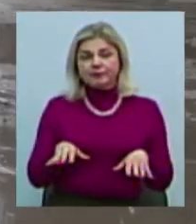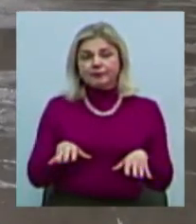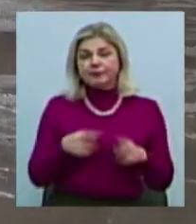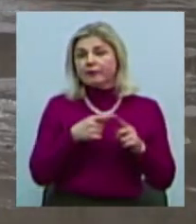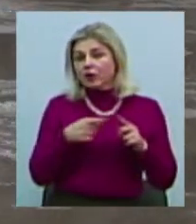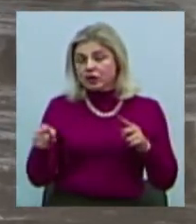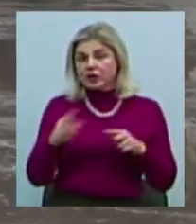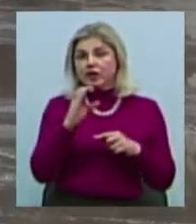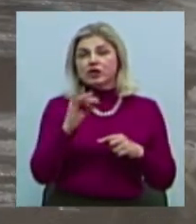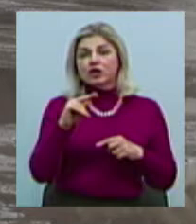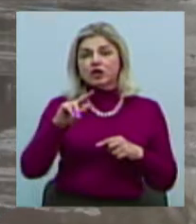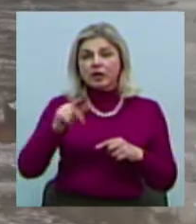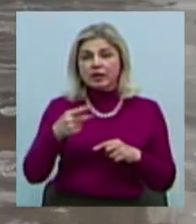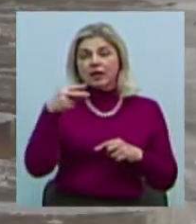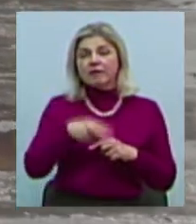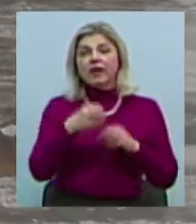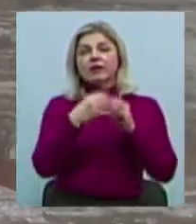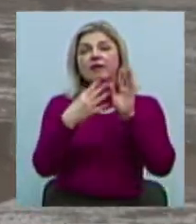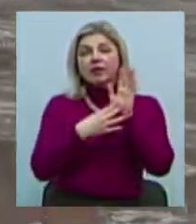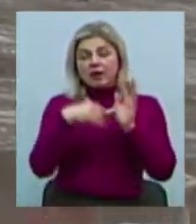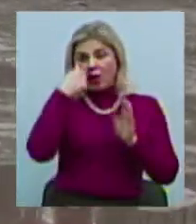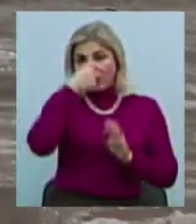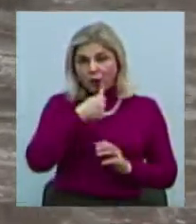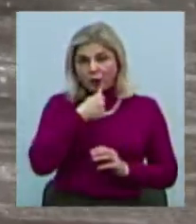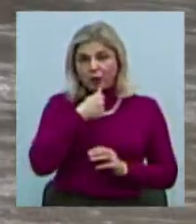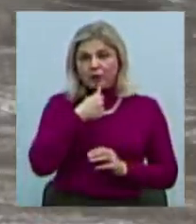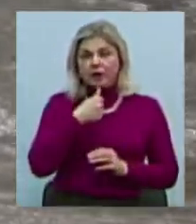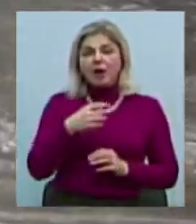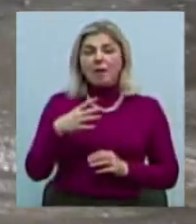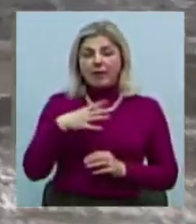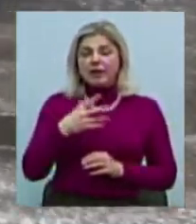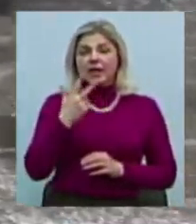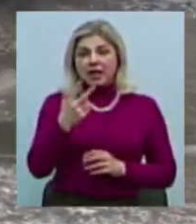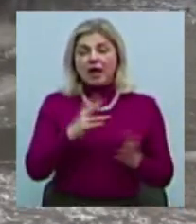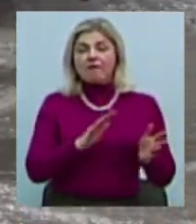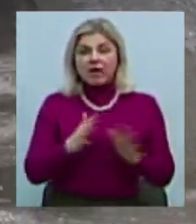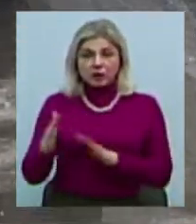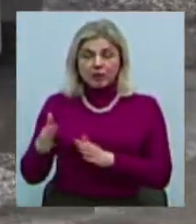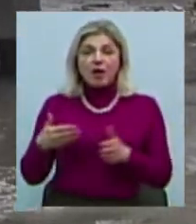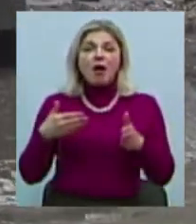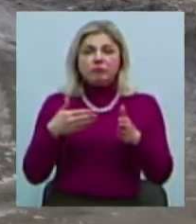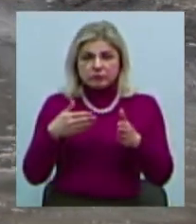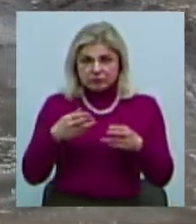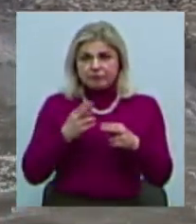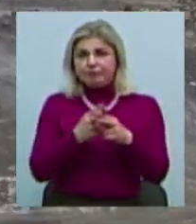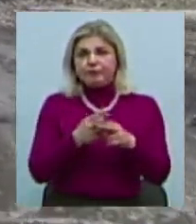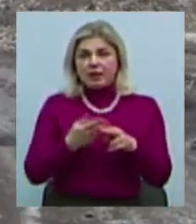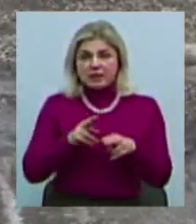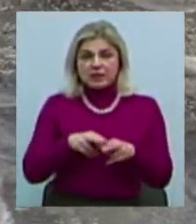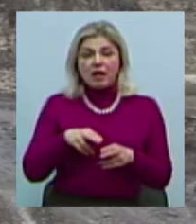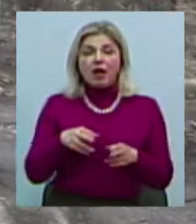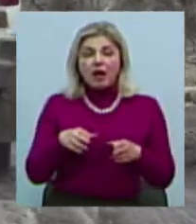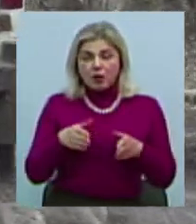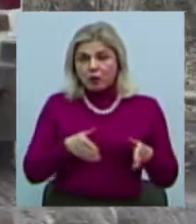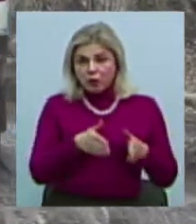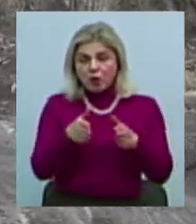протягом січня 2019 року були 3 випадки блокування цієї ділянки